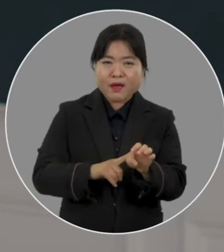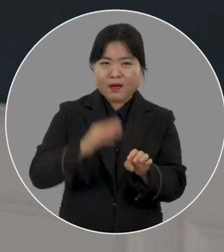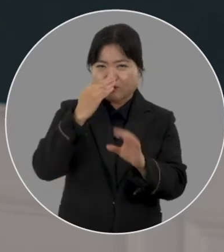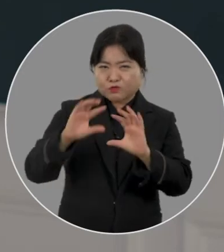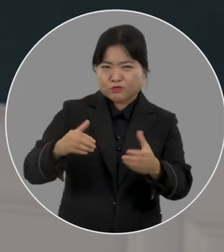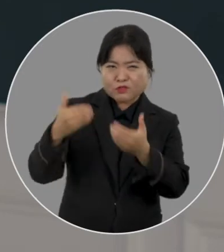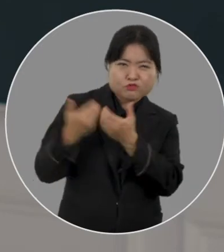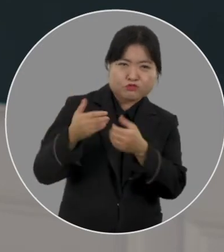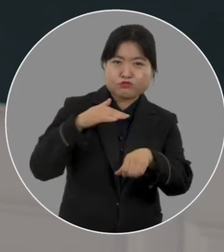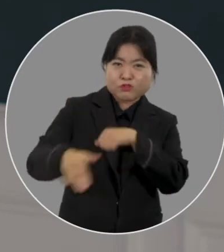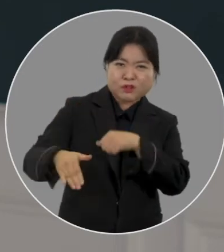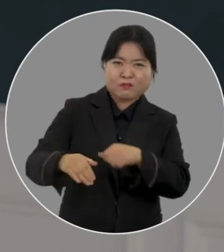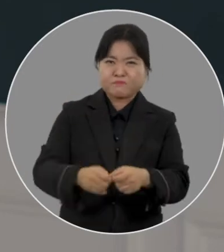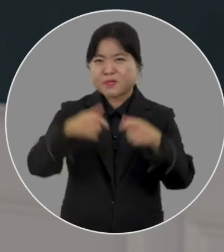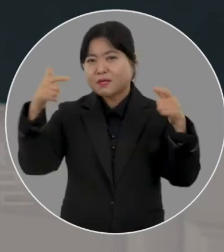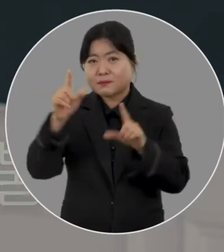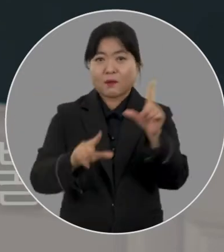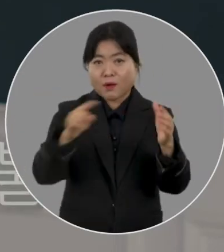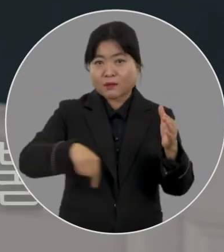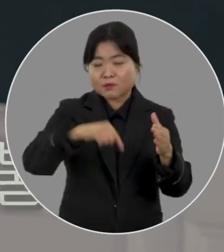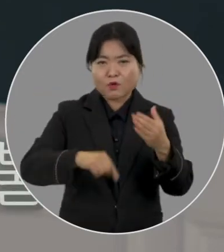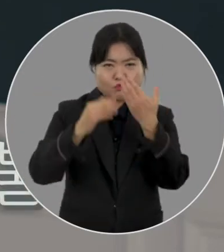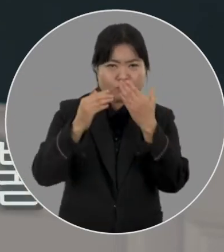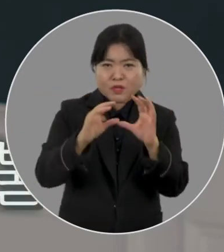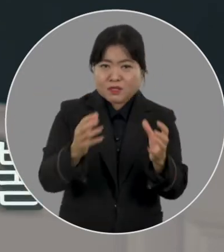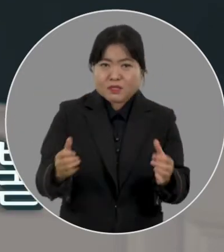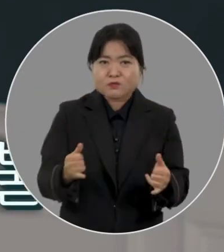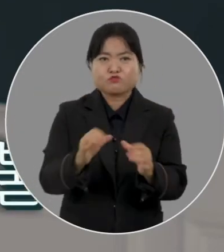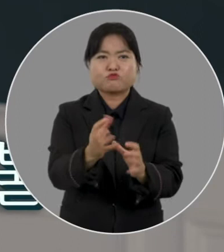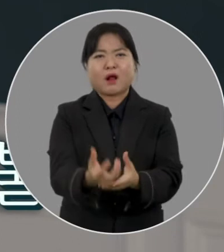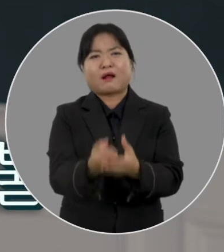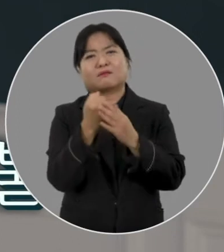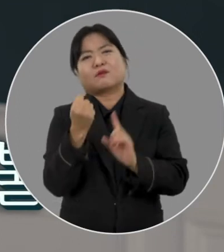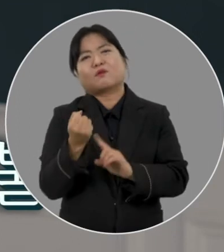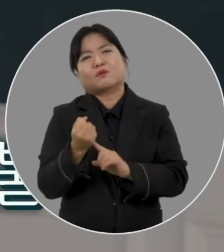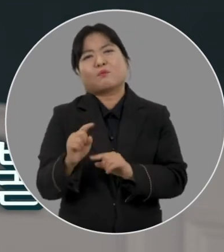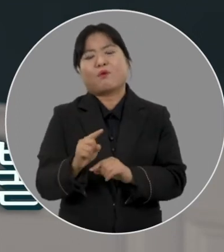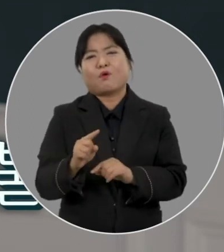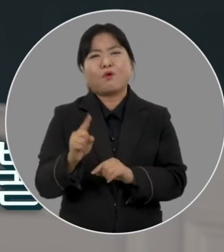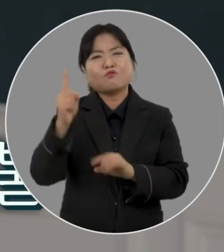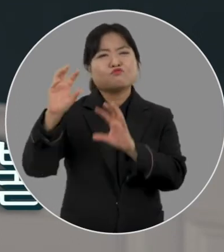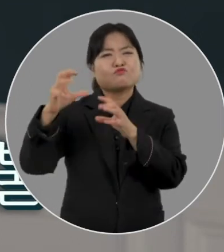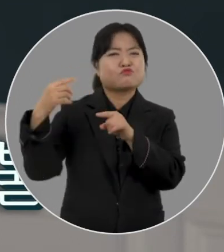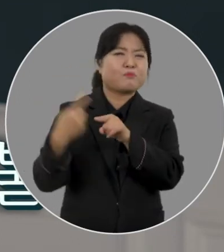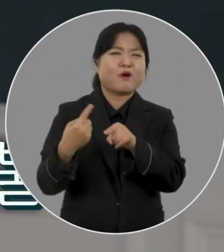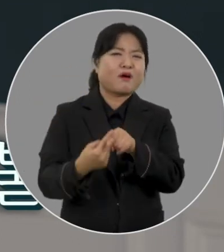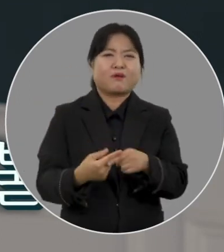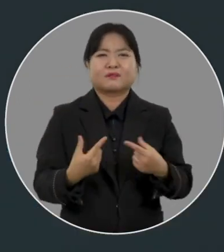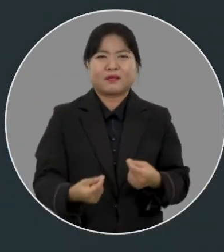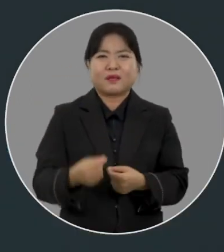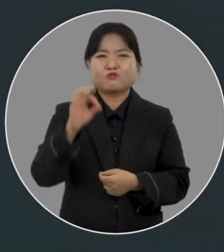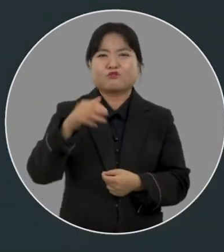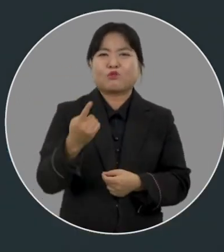안티세미티즘 반유대주의가 이 팽배한 상황에서 유대인들이 국가를 갖는다는 것은 하나의 유토피아 망상에